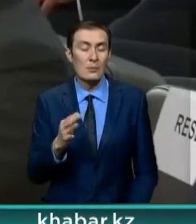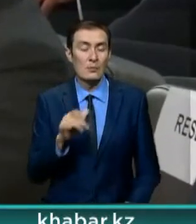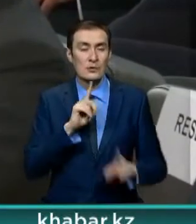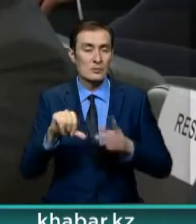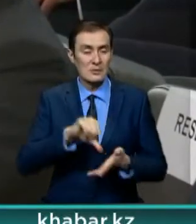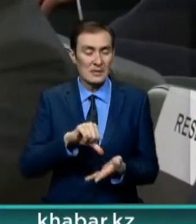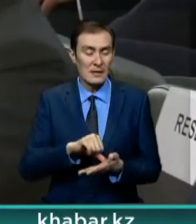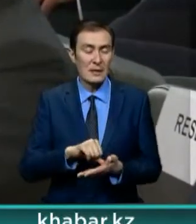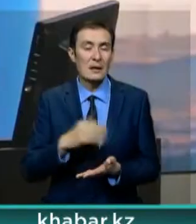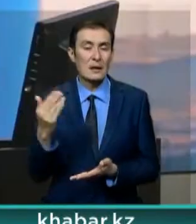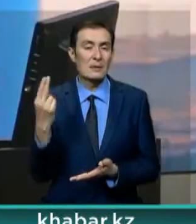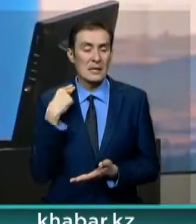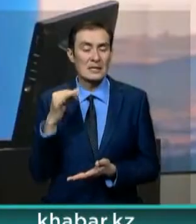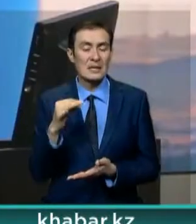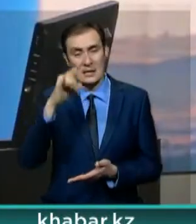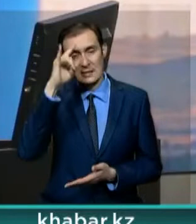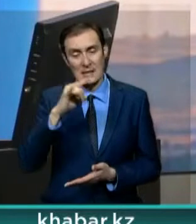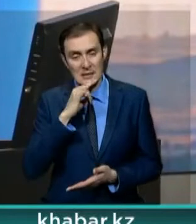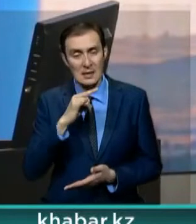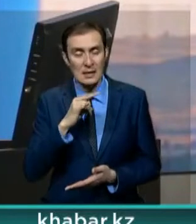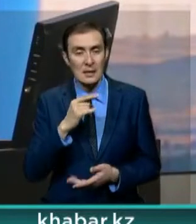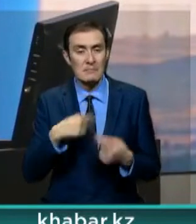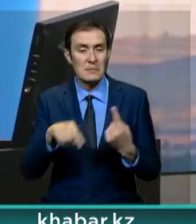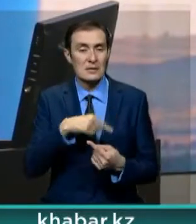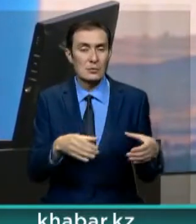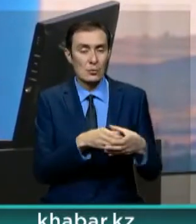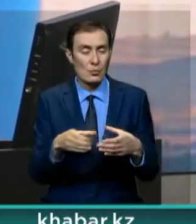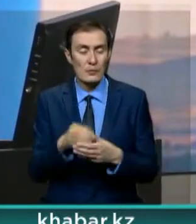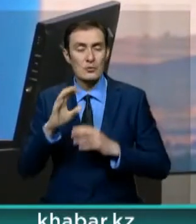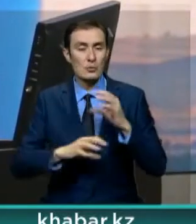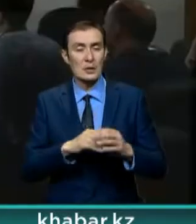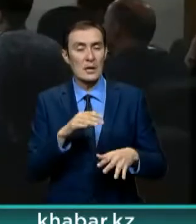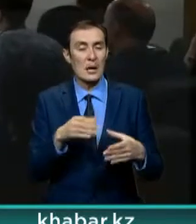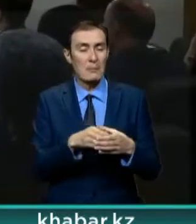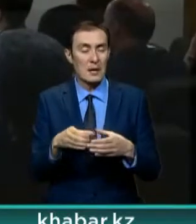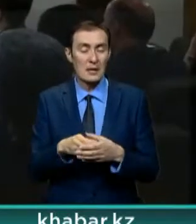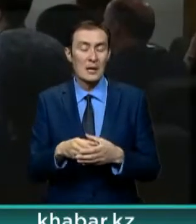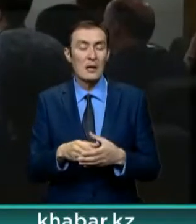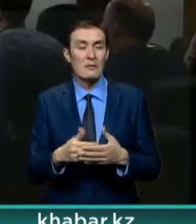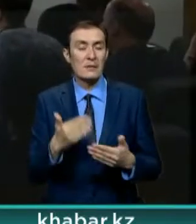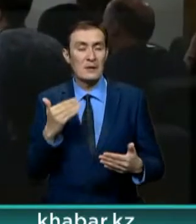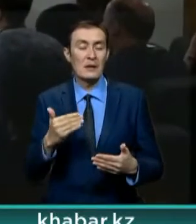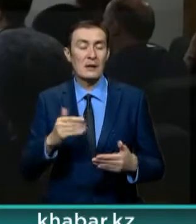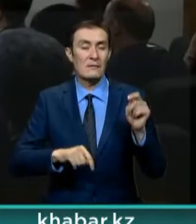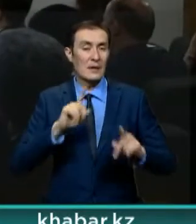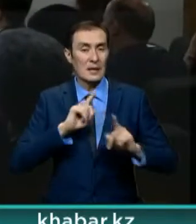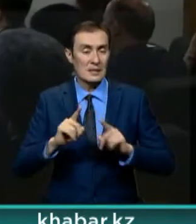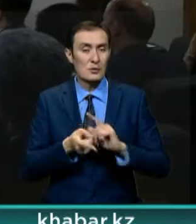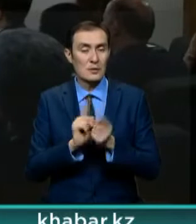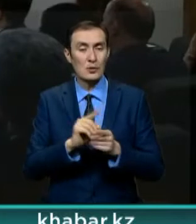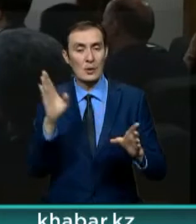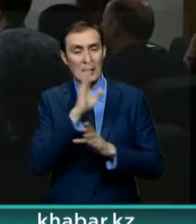стали представители британских и казахстанских деловых кругов и международные инвесторы. В преддверии конференции ООН по изменению